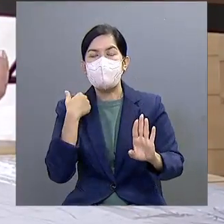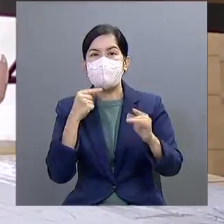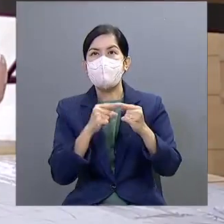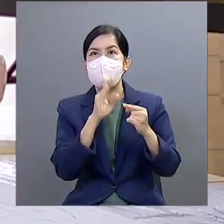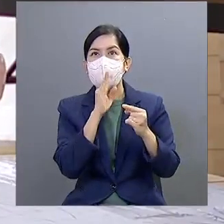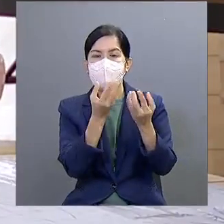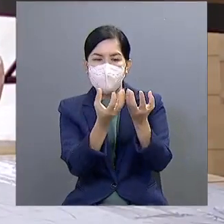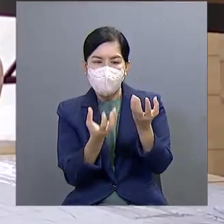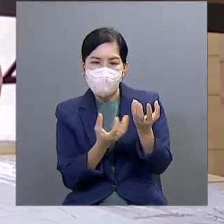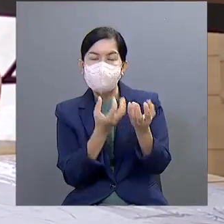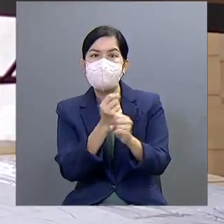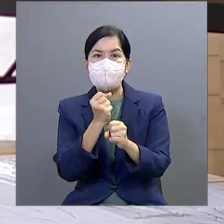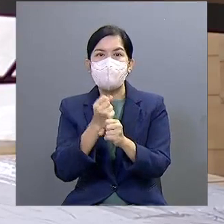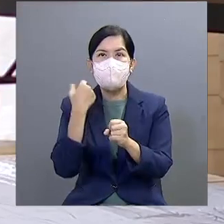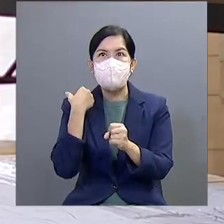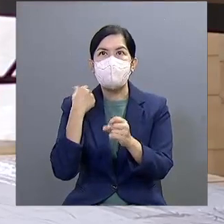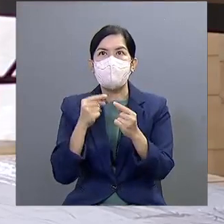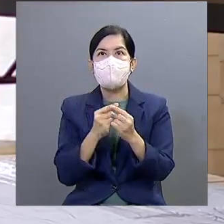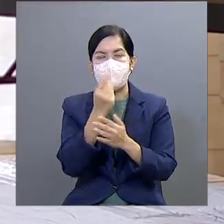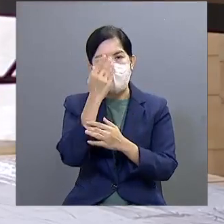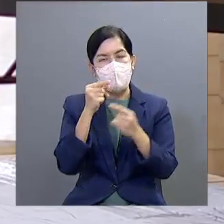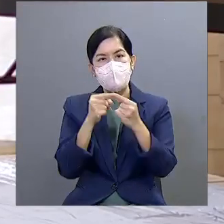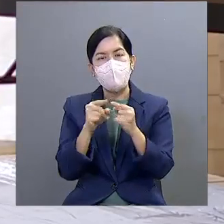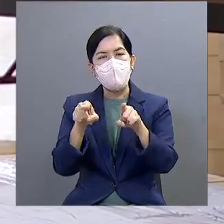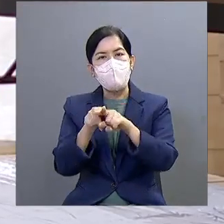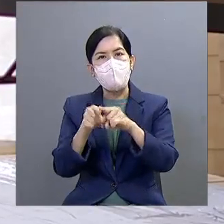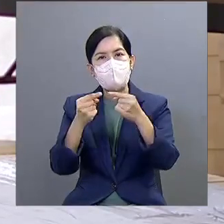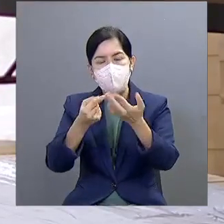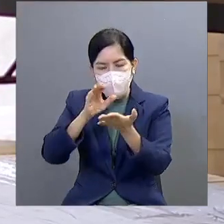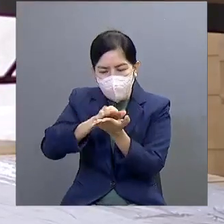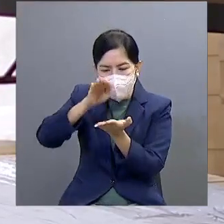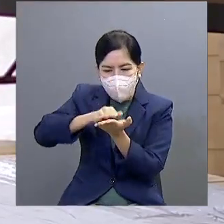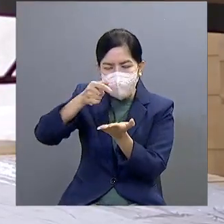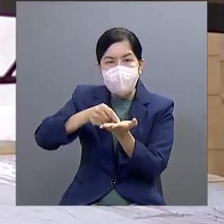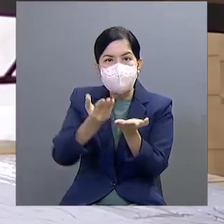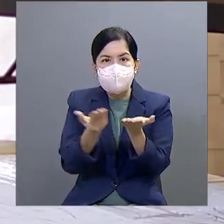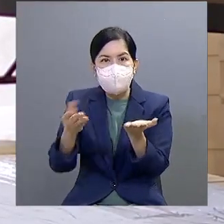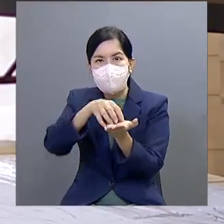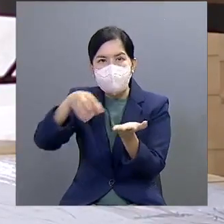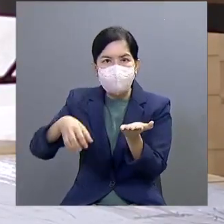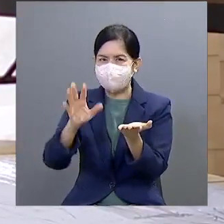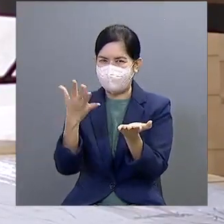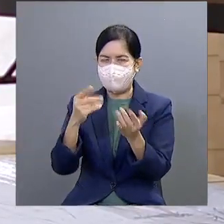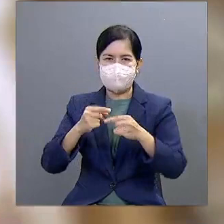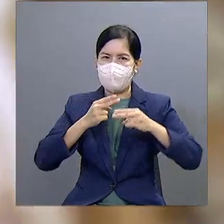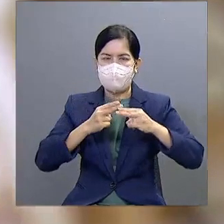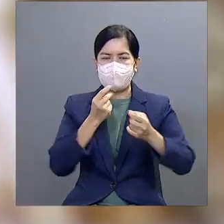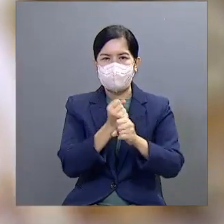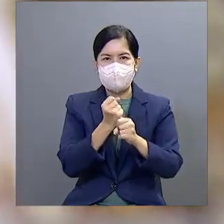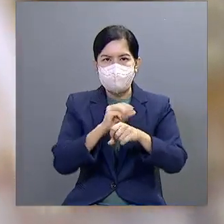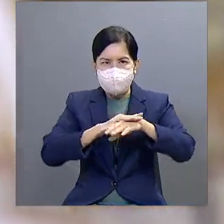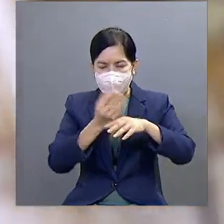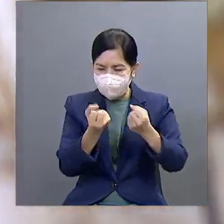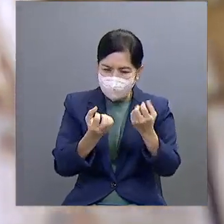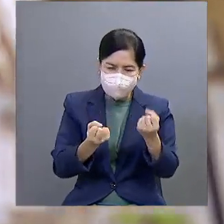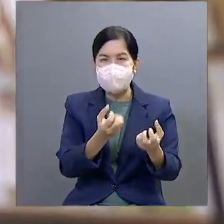ที่ไม่มีบล็อกนะคะไม่มีโมไม่มีอะไรแดงสิ้นประกอบด้วยความสองตาสองมือของ